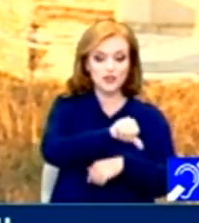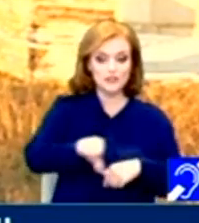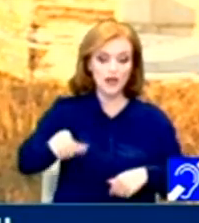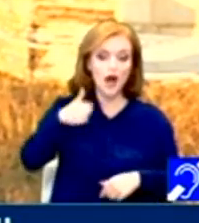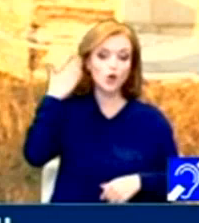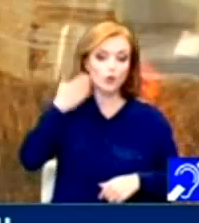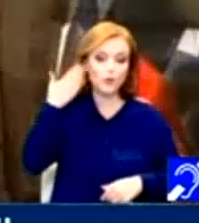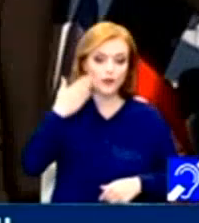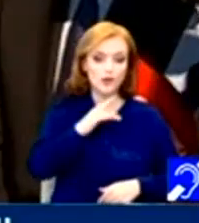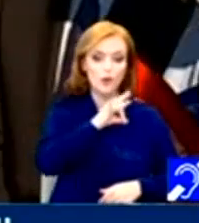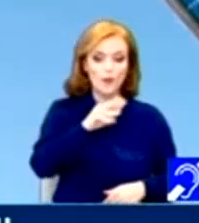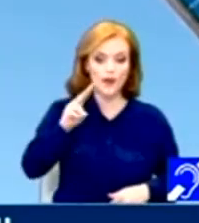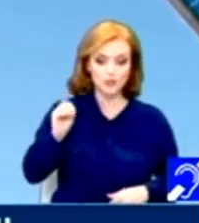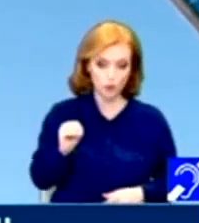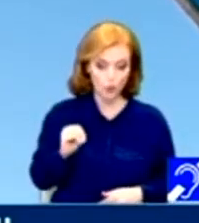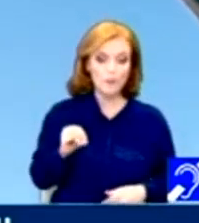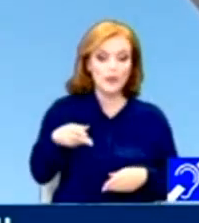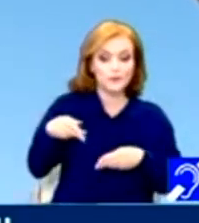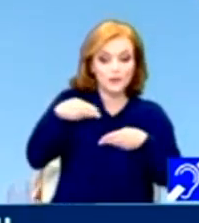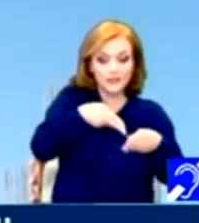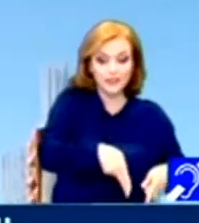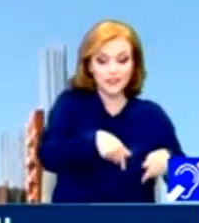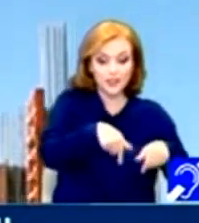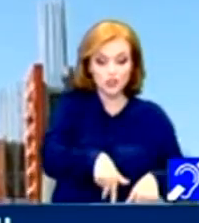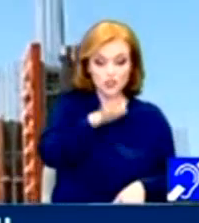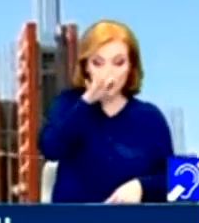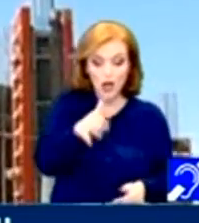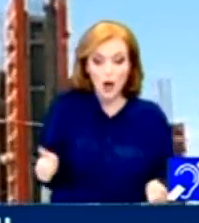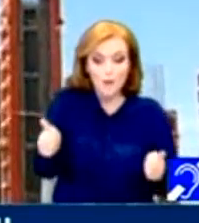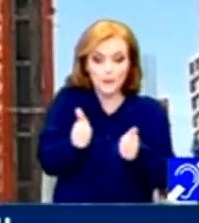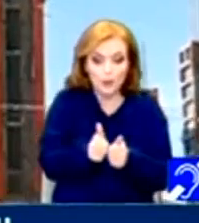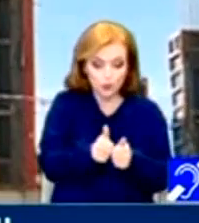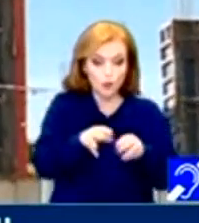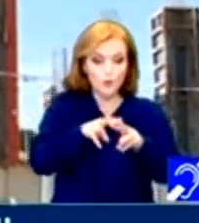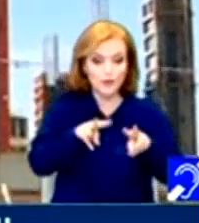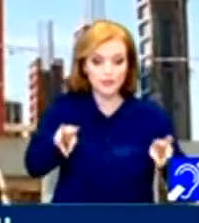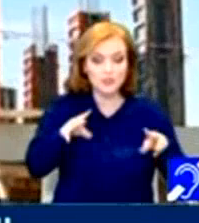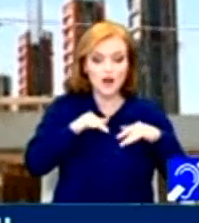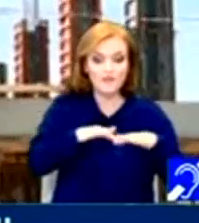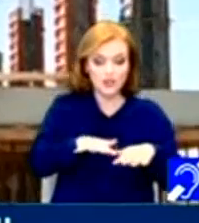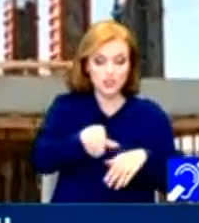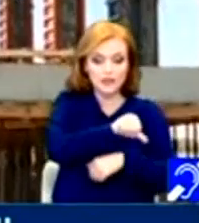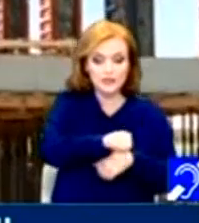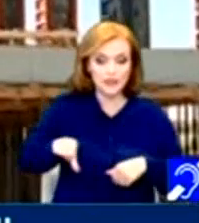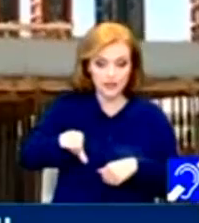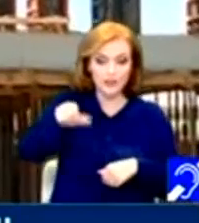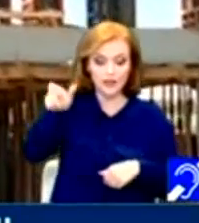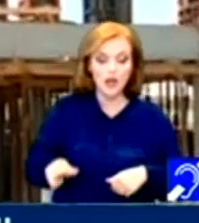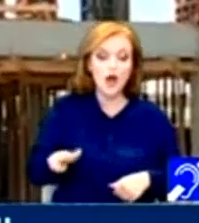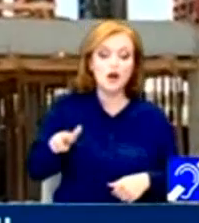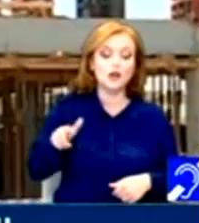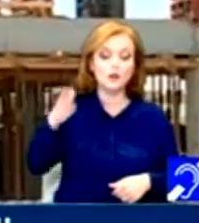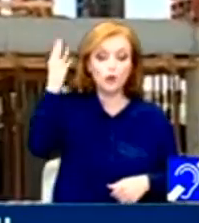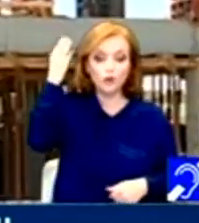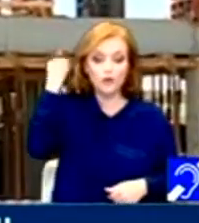Ramona Mănescu, a efectuat o vizită la Chișinău, unde alături de omologul său, ministrul Afacerilor Externe și Integrării Europene, Nicu